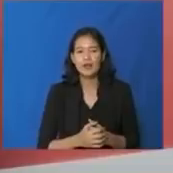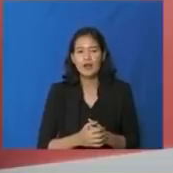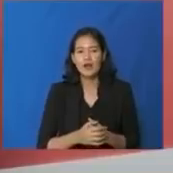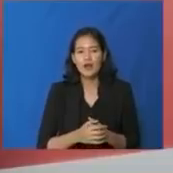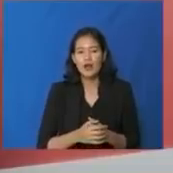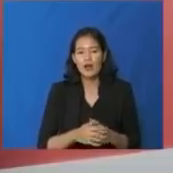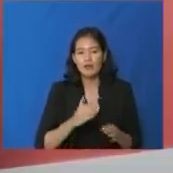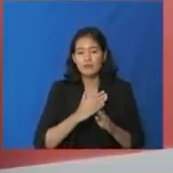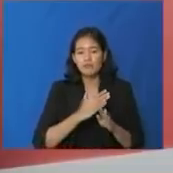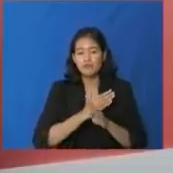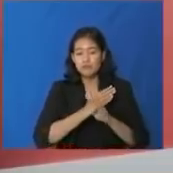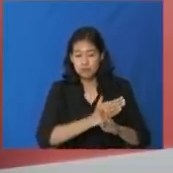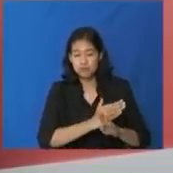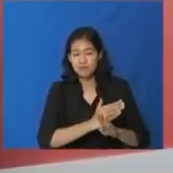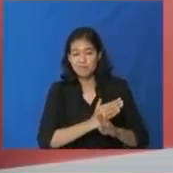melalui